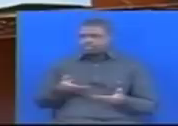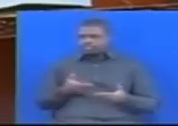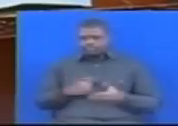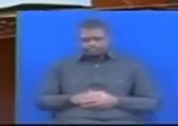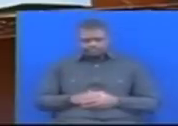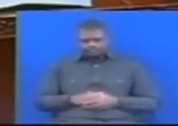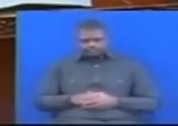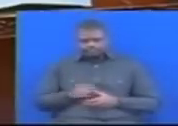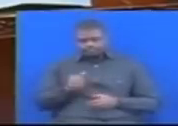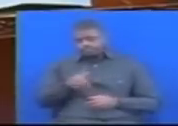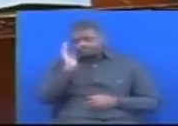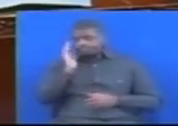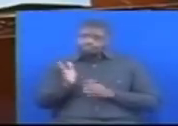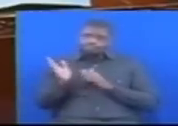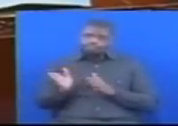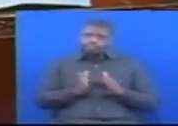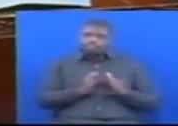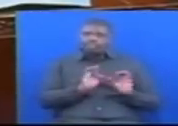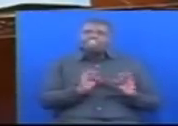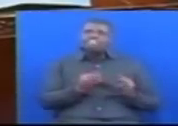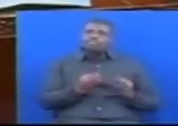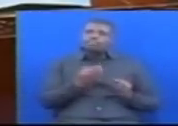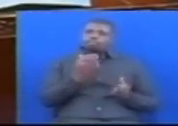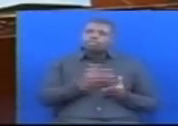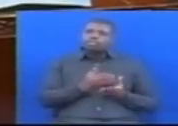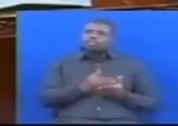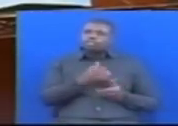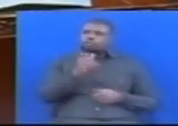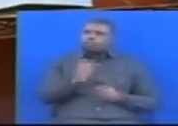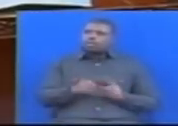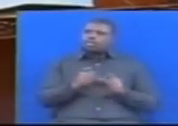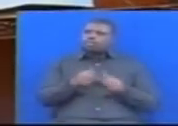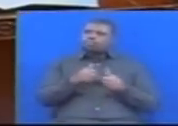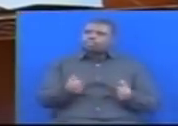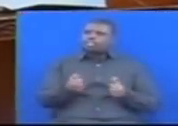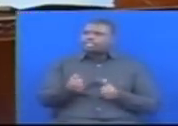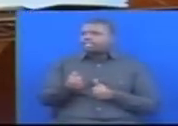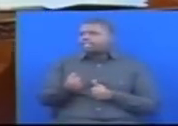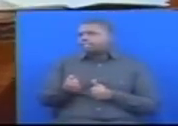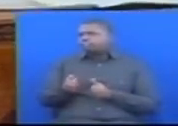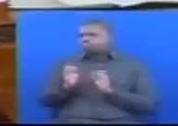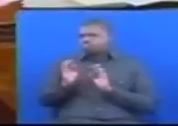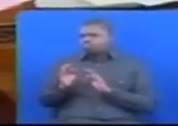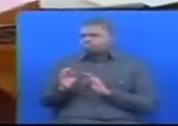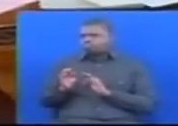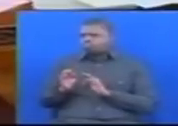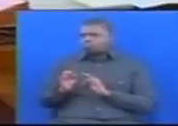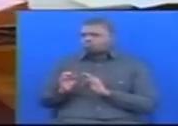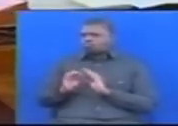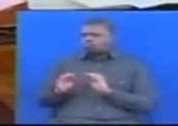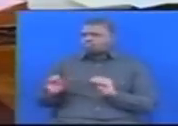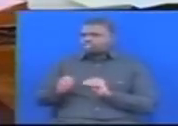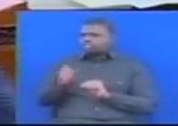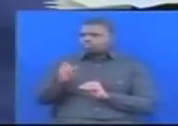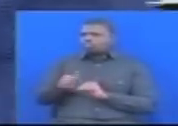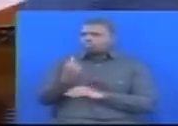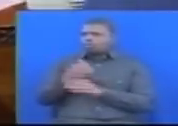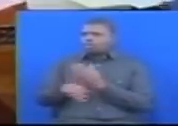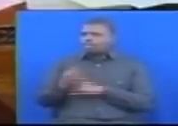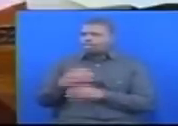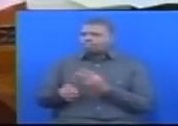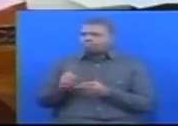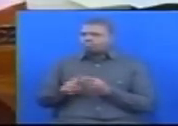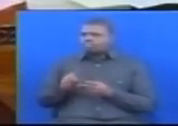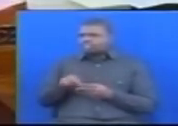kuwafundisha watu wenye ulemavu ni wachache sana hapa nchini. Je, serikali imejipanga vipi kuhakikisha walimu